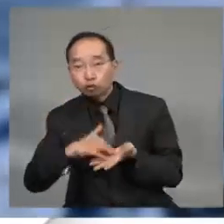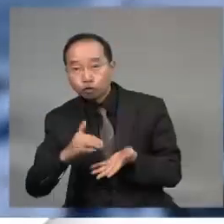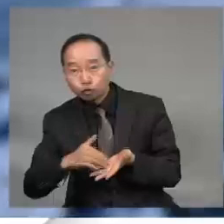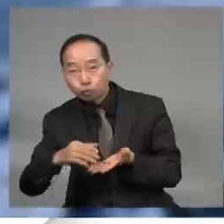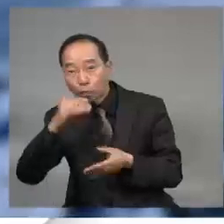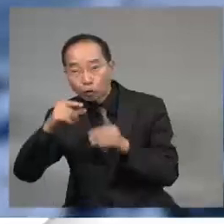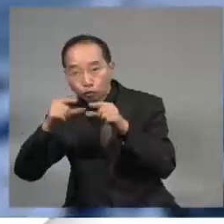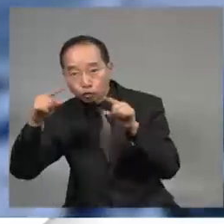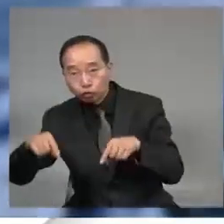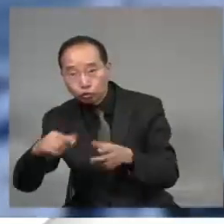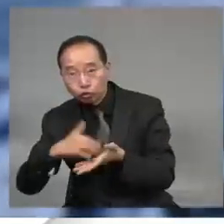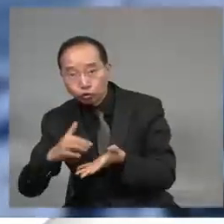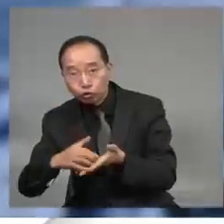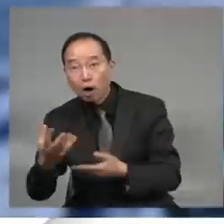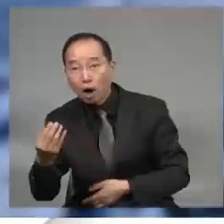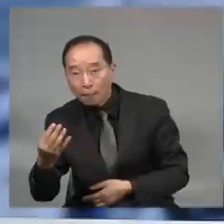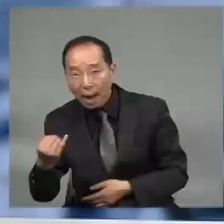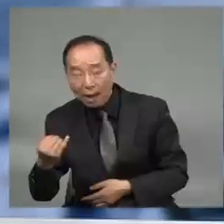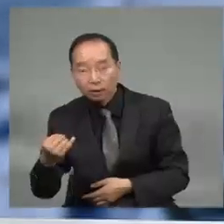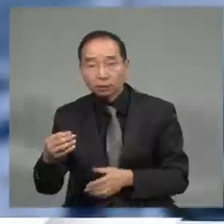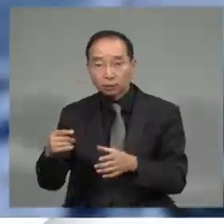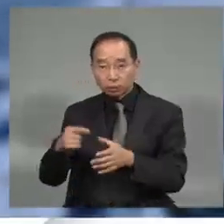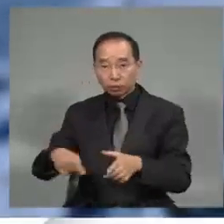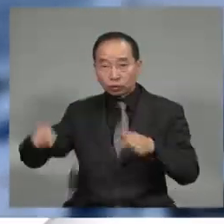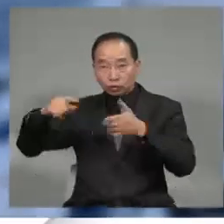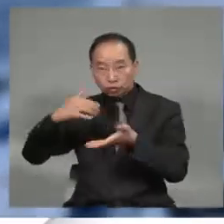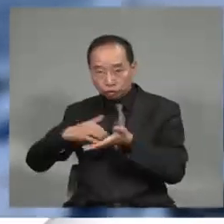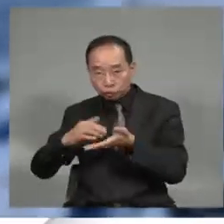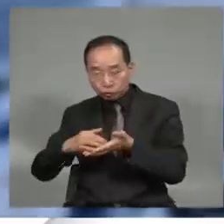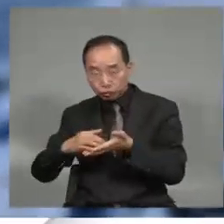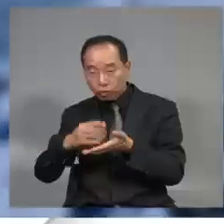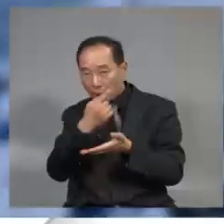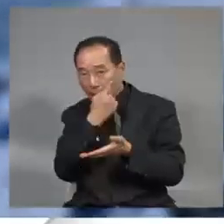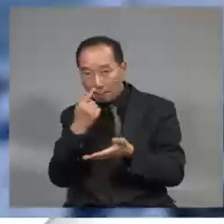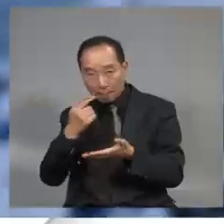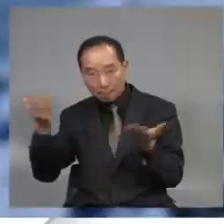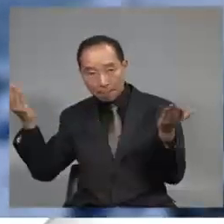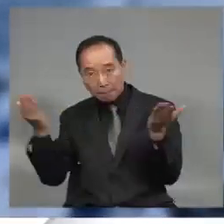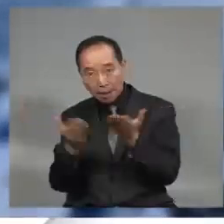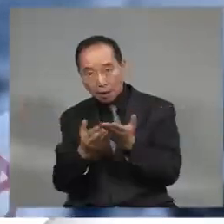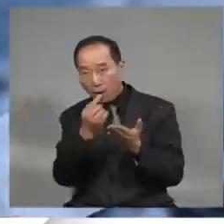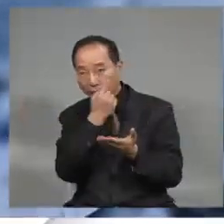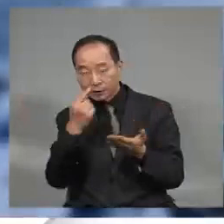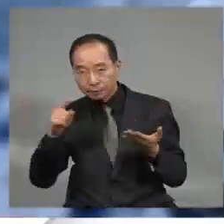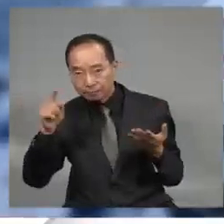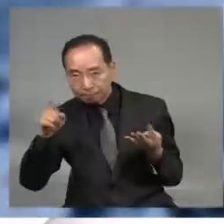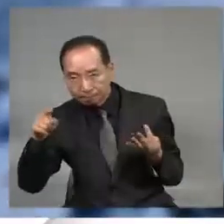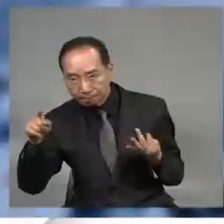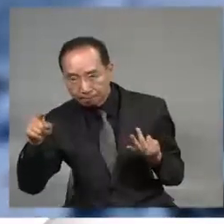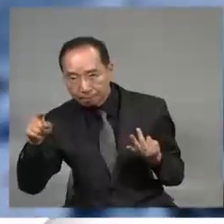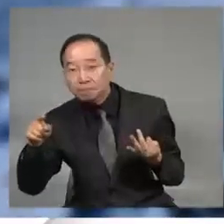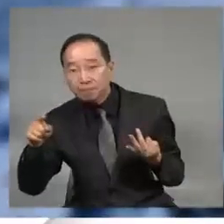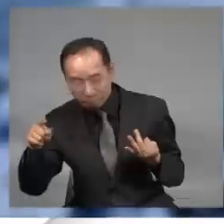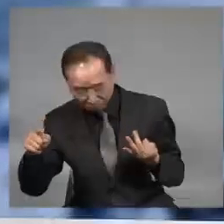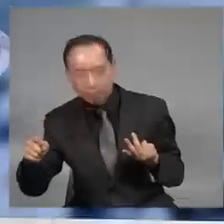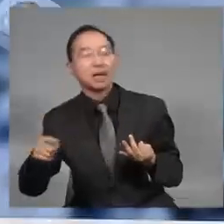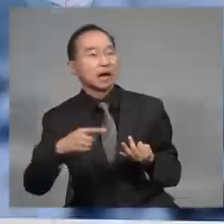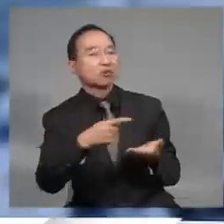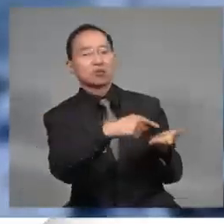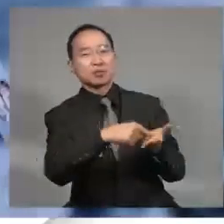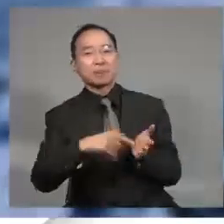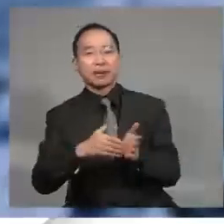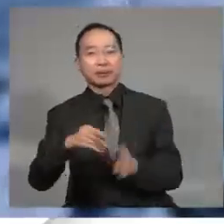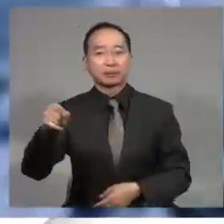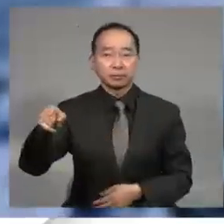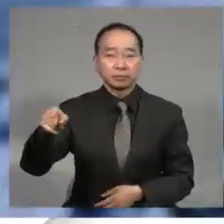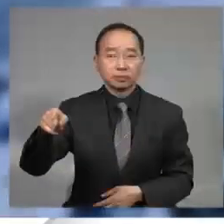지금 회송용 상자 안에 그 운반 상자 안에 있는 수가 일치하는지를 확인을 하고 우선 접수를 합니다. 그 다음에는 그 회송용